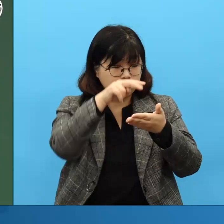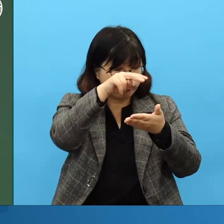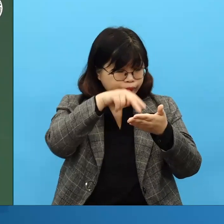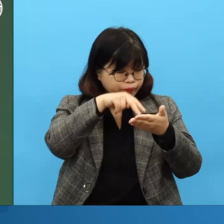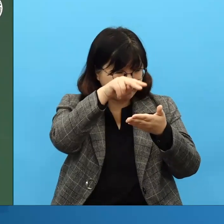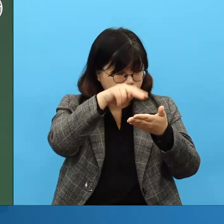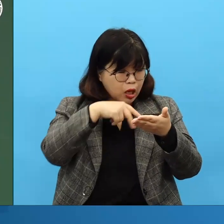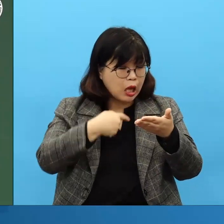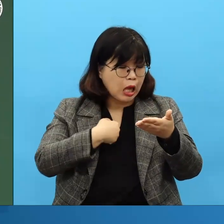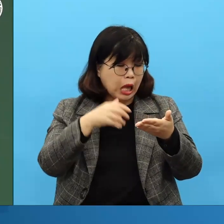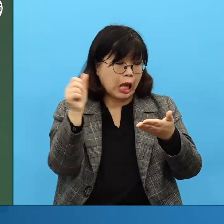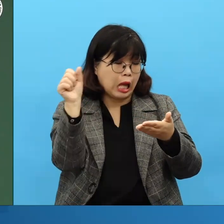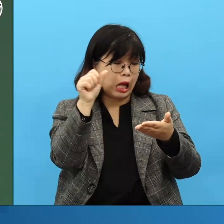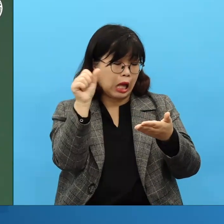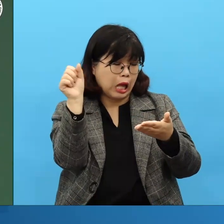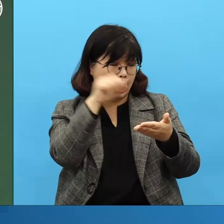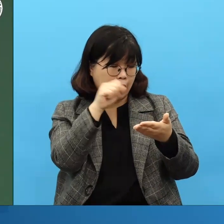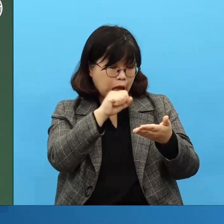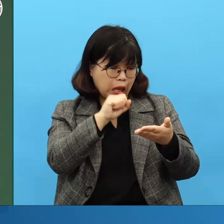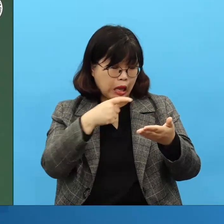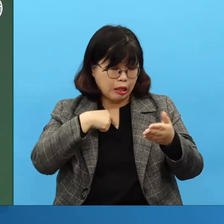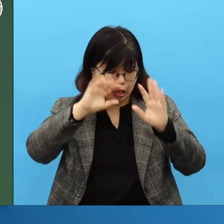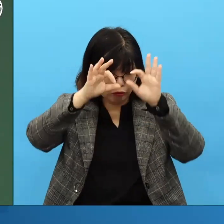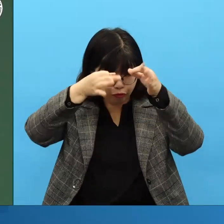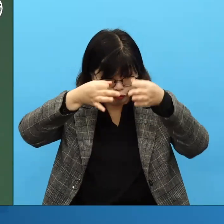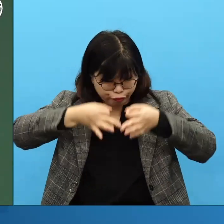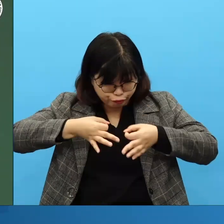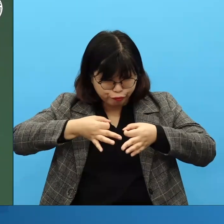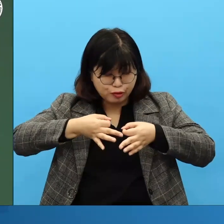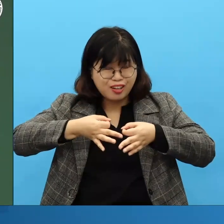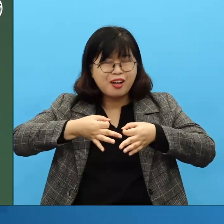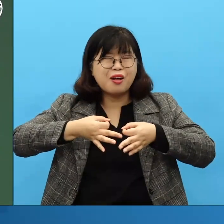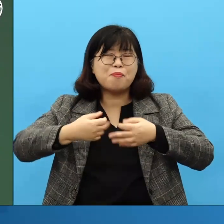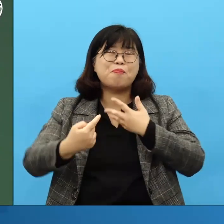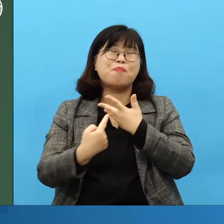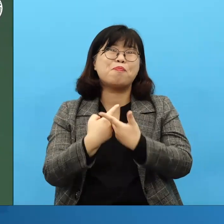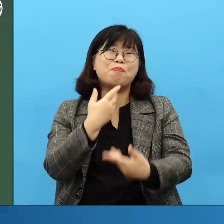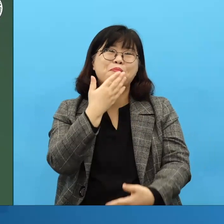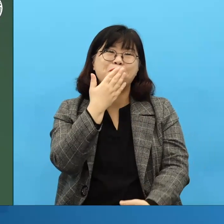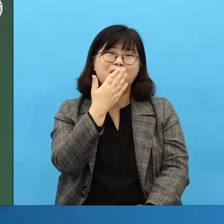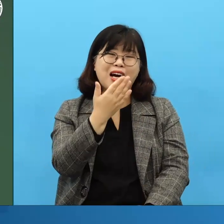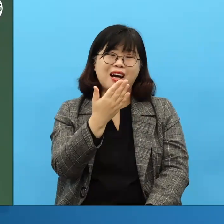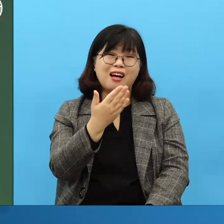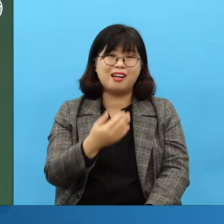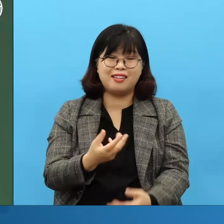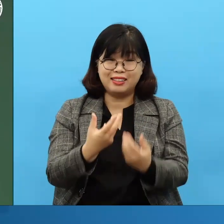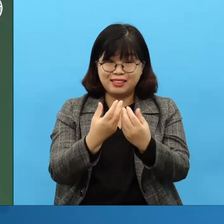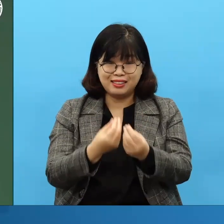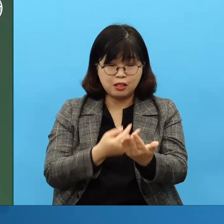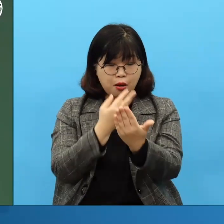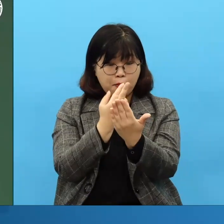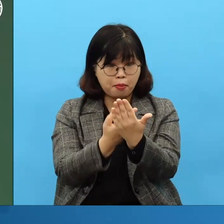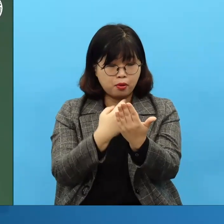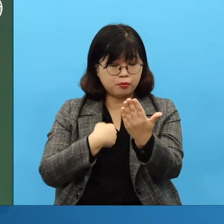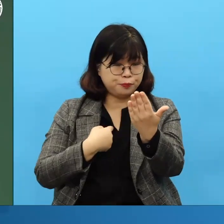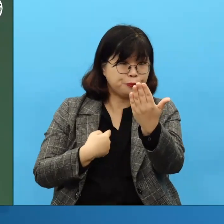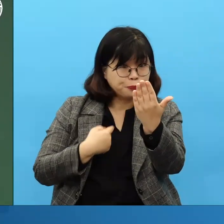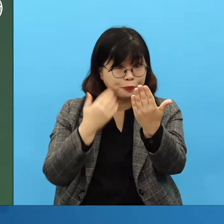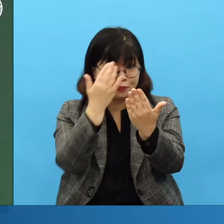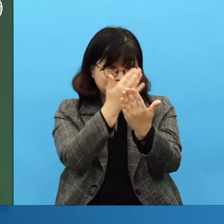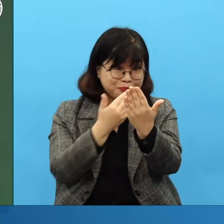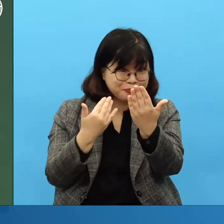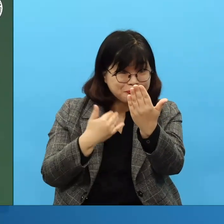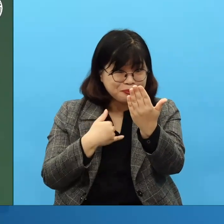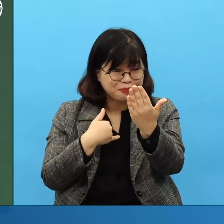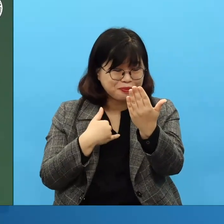게 말씀이에요. And that's why the best way for us to see ourselves is the word. 여러분 거울이 없으면 나를 못 보잖아요. If you don't have a mirror in